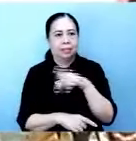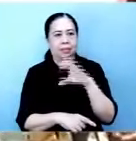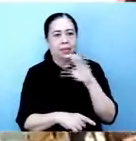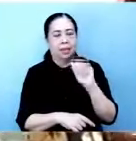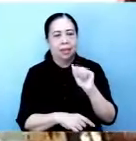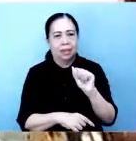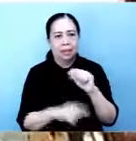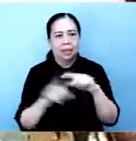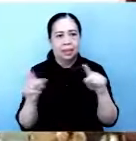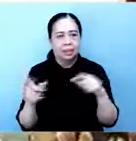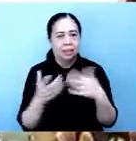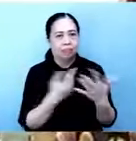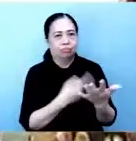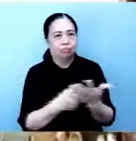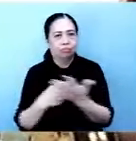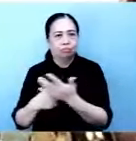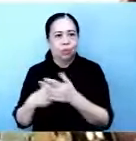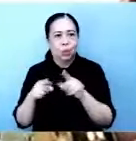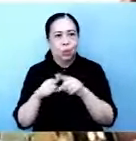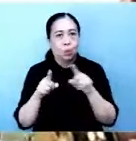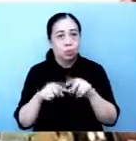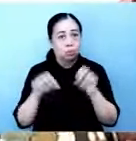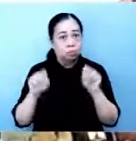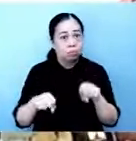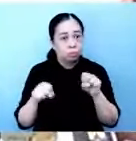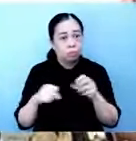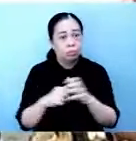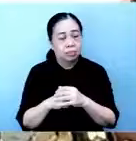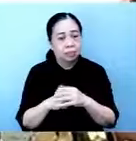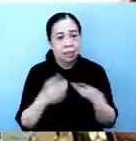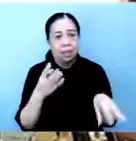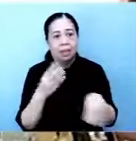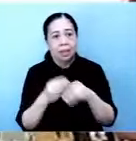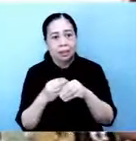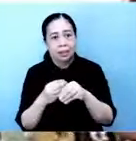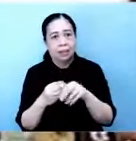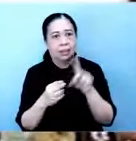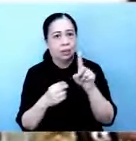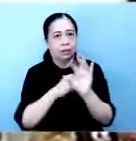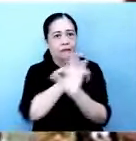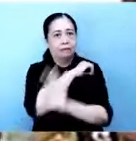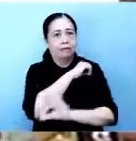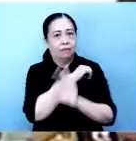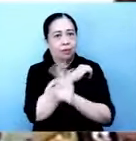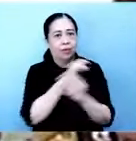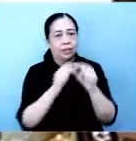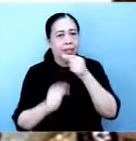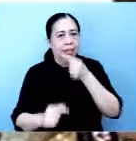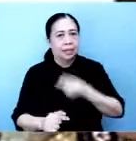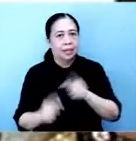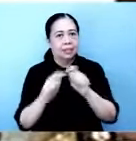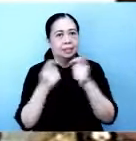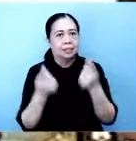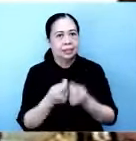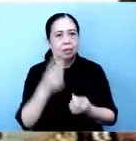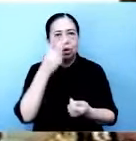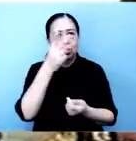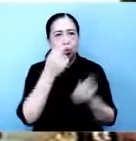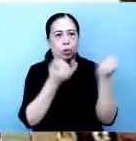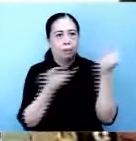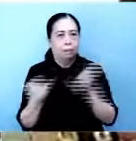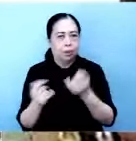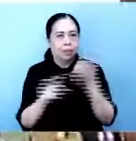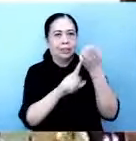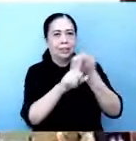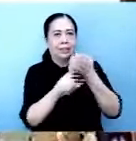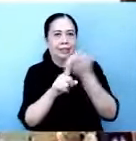Conference, pinag-uusapan din ang posibleng pagdagdag ng isang foreign guest team at dalawang imports per team.